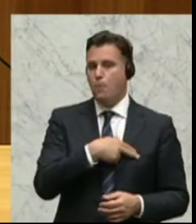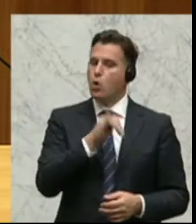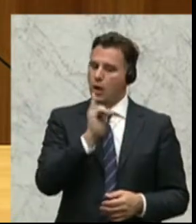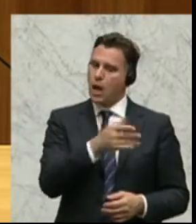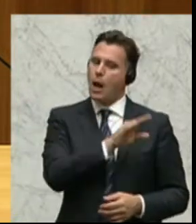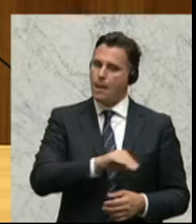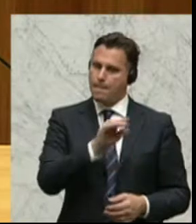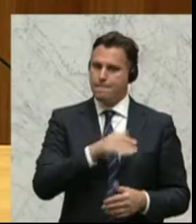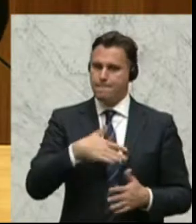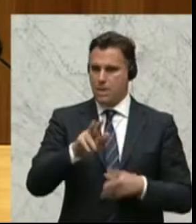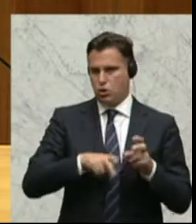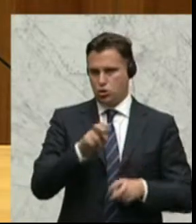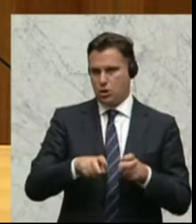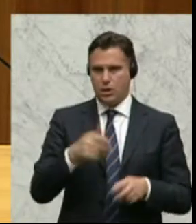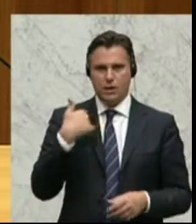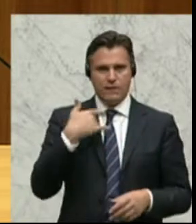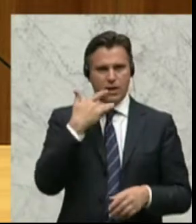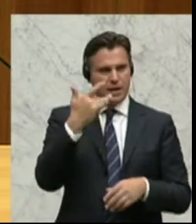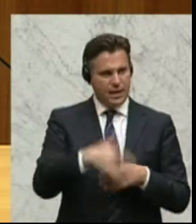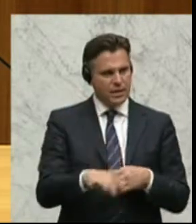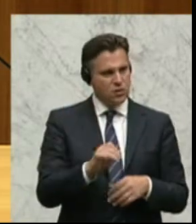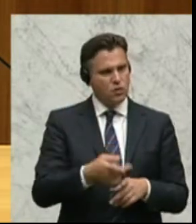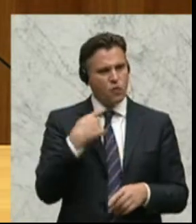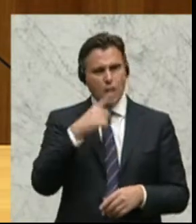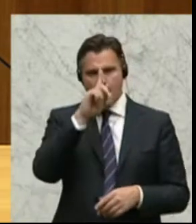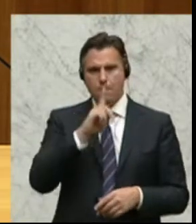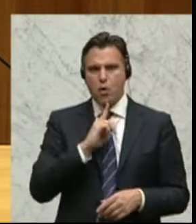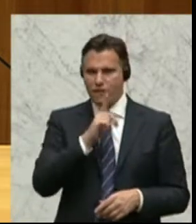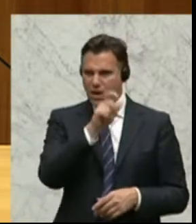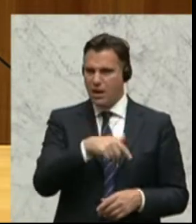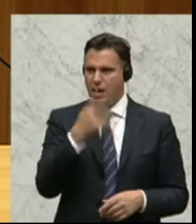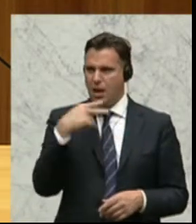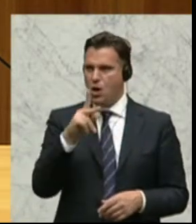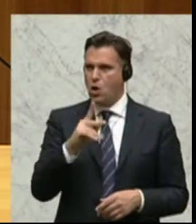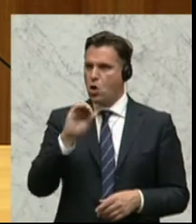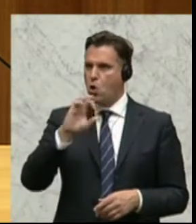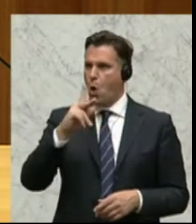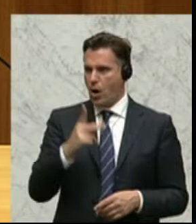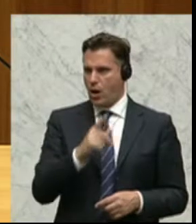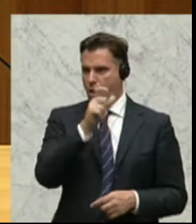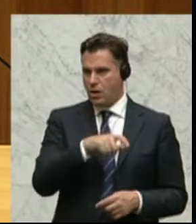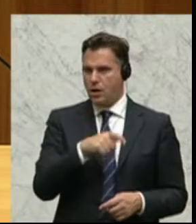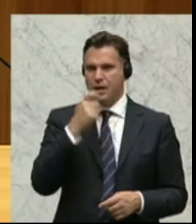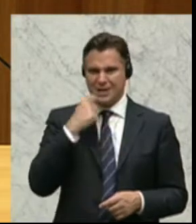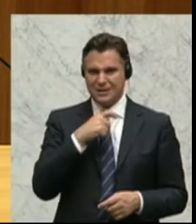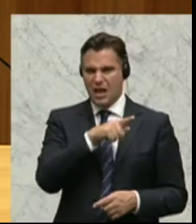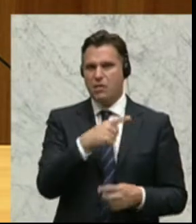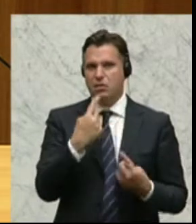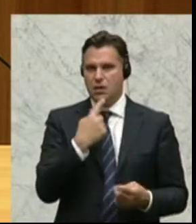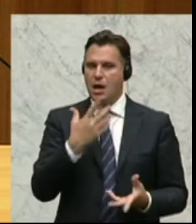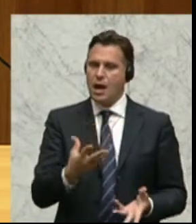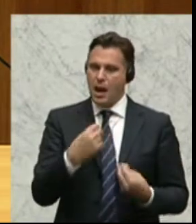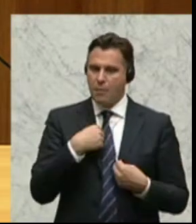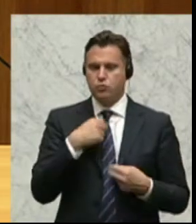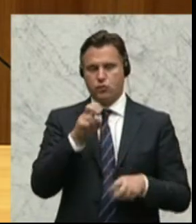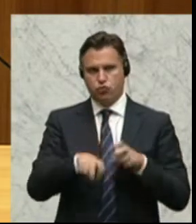nur einen aus dem letzten oder vorletzten Profil, Christian Köck. Daher brauchen wir in Österreich auf jeden Fall eine Erbschafts- und Schenkungssteuer. Sie